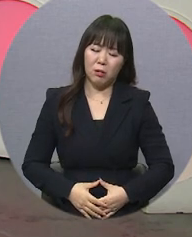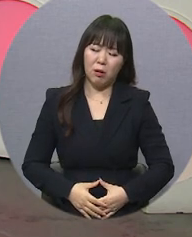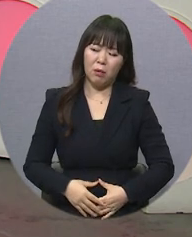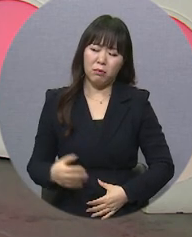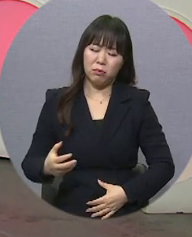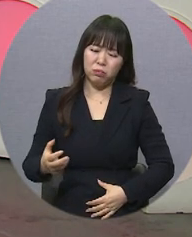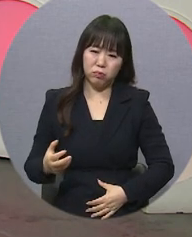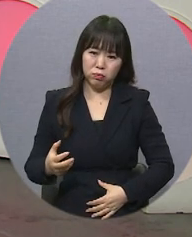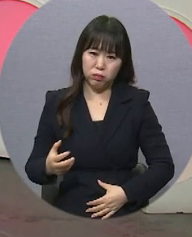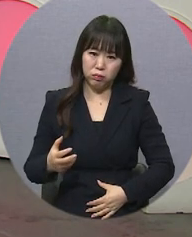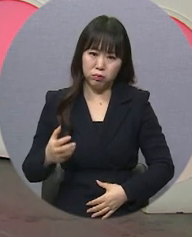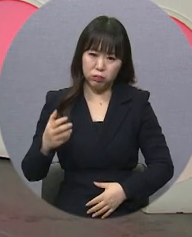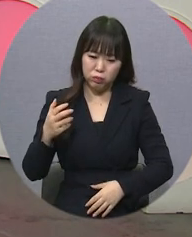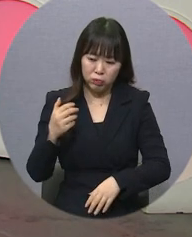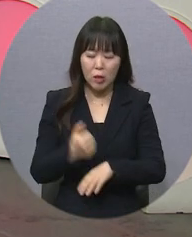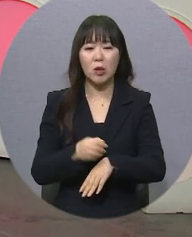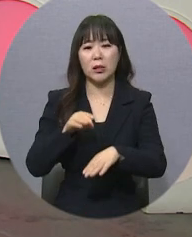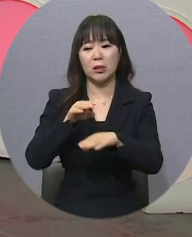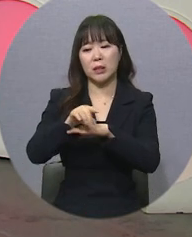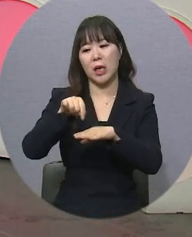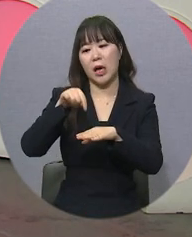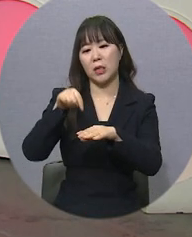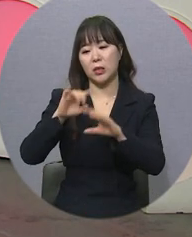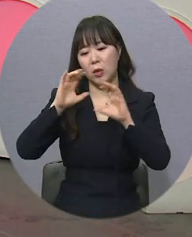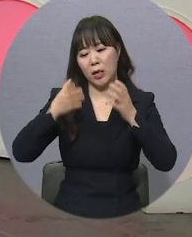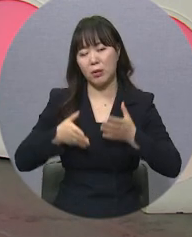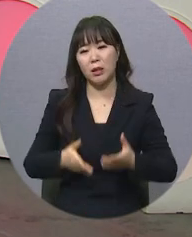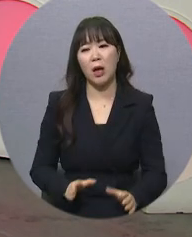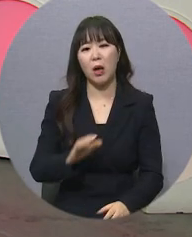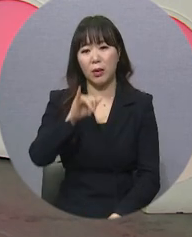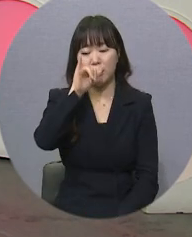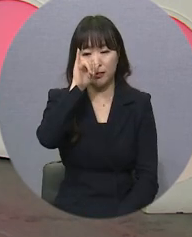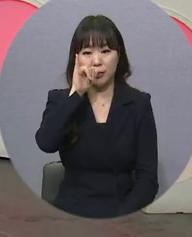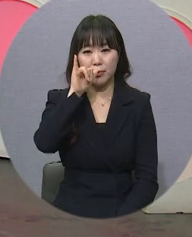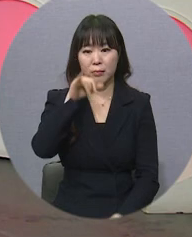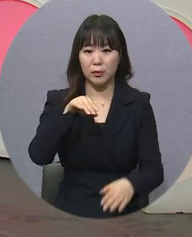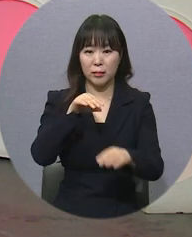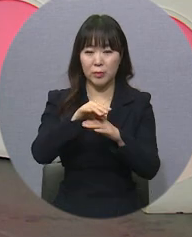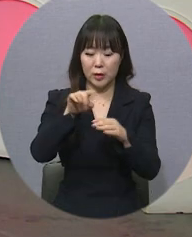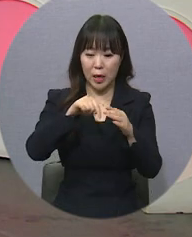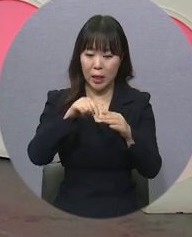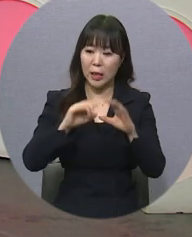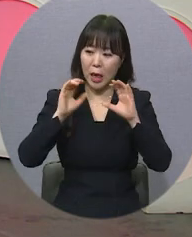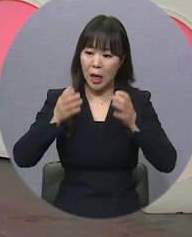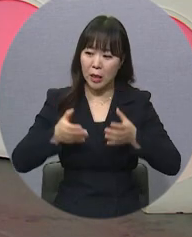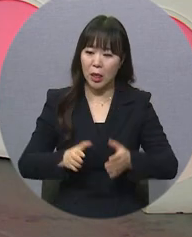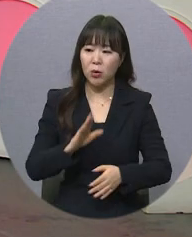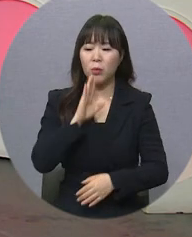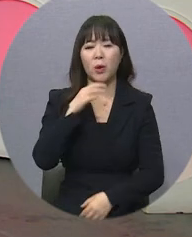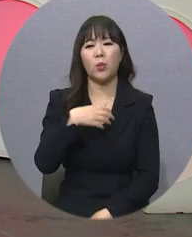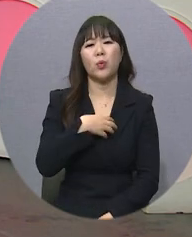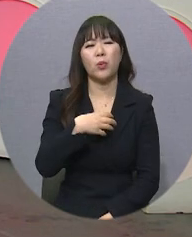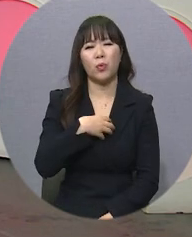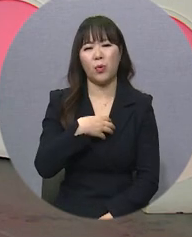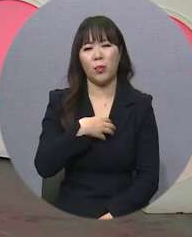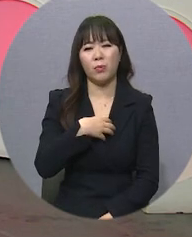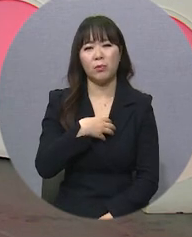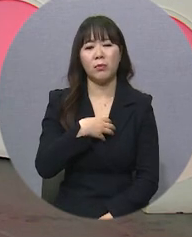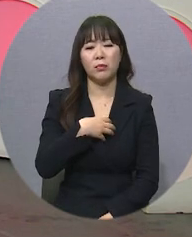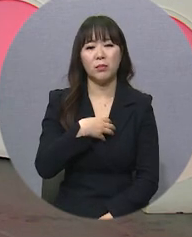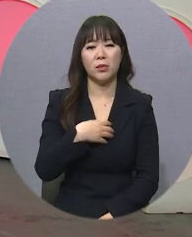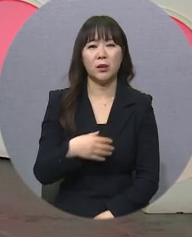늦었어. 그래갖고 차 안에서 출산했어. 아이고. 근데 요즘에 이제 차 안에서 출산을 하는 거는 되게 위험한 일이잖아요. 어떻게